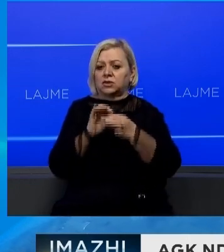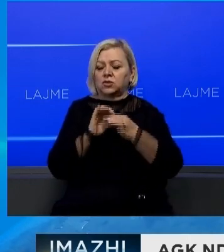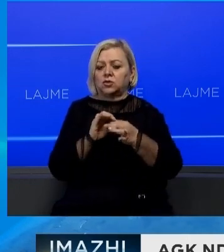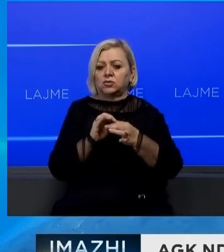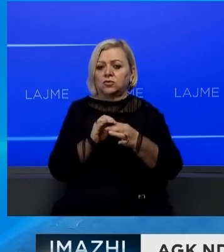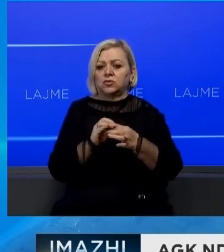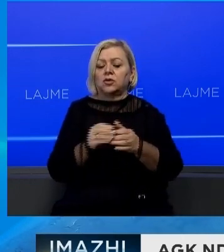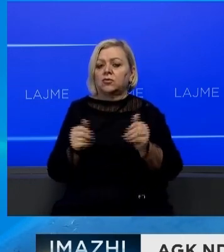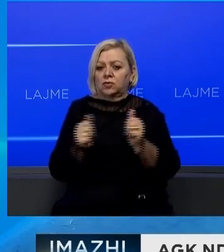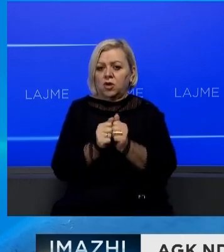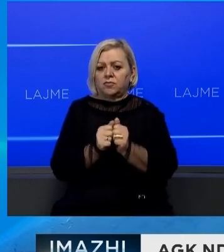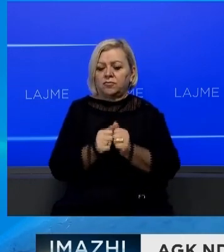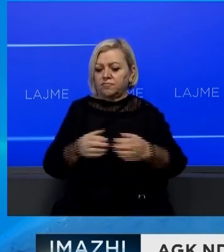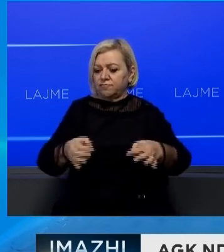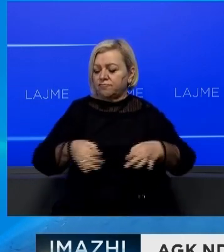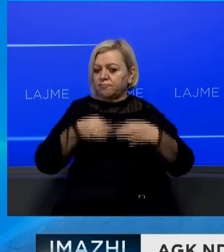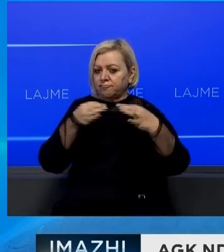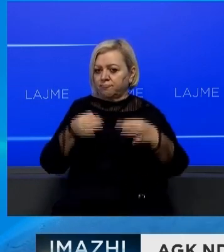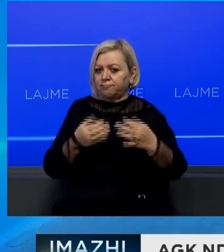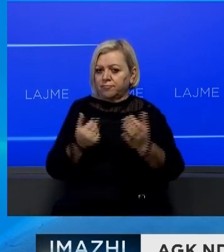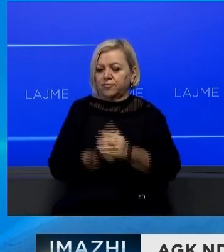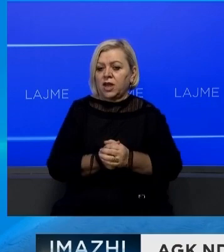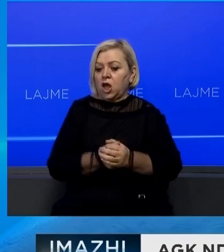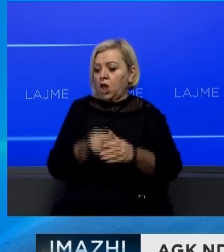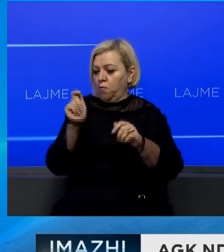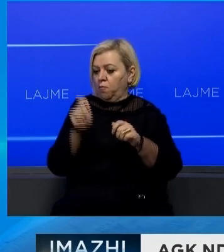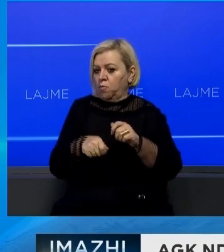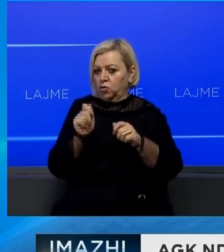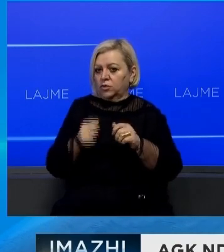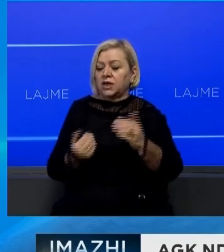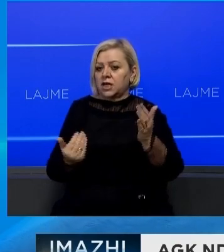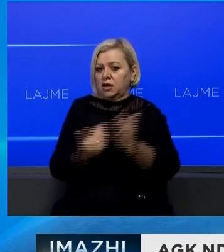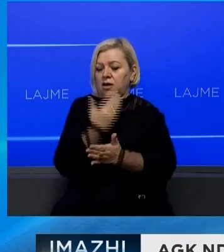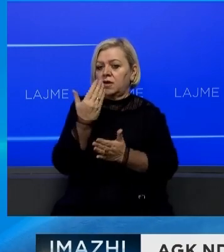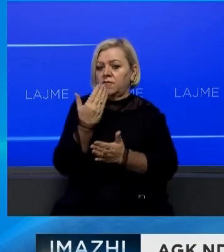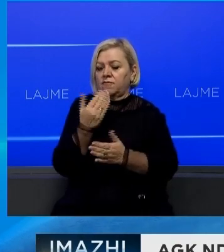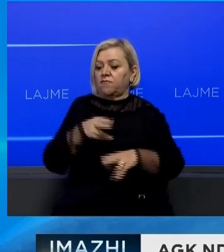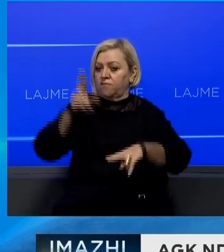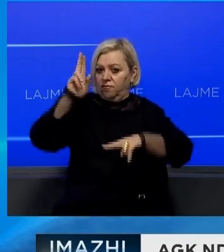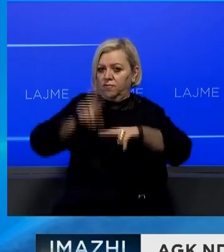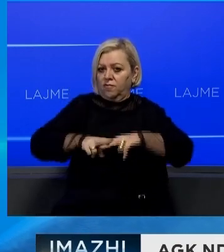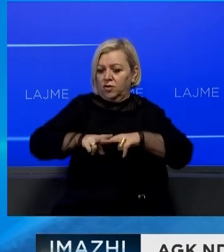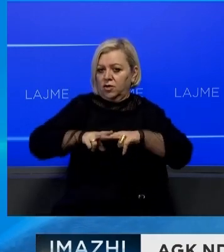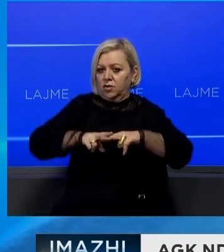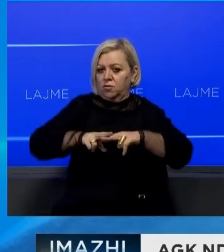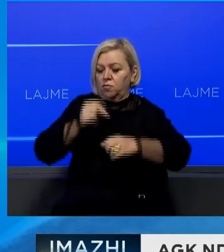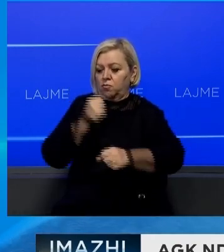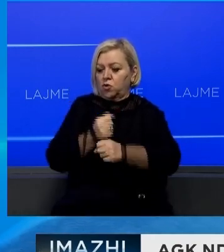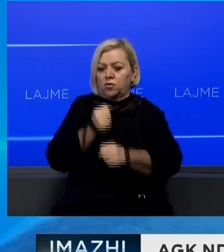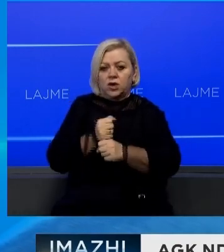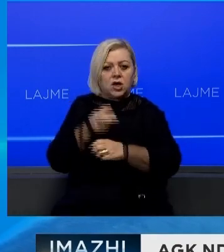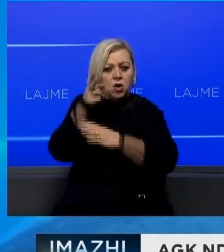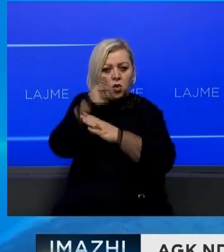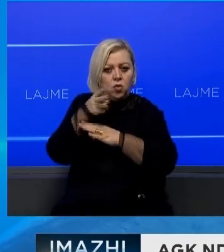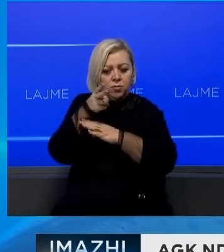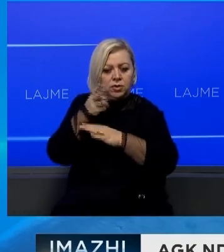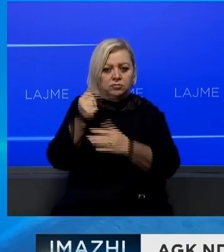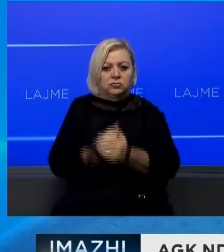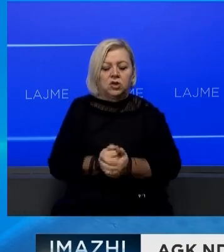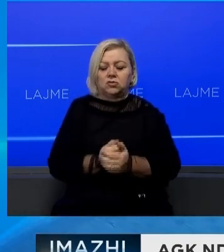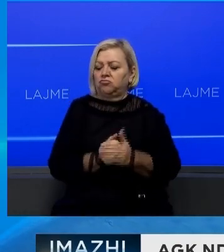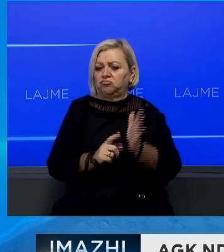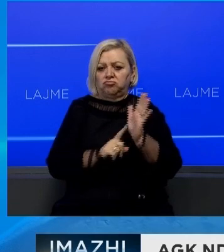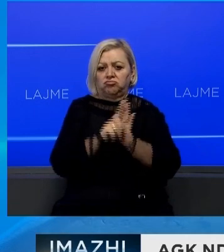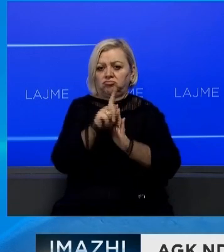mundësojnë këtë ceremoni fillimisht, dhe po bordi i ri në fillim ka vendosur që puna e kameramanëve shpesh nuk vlerësohet,